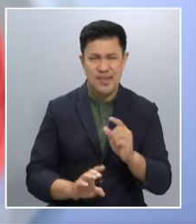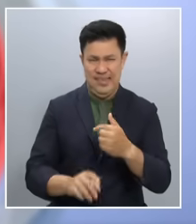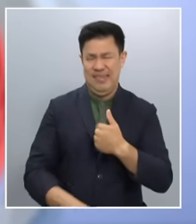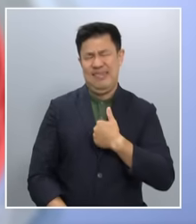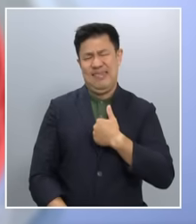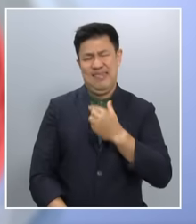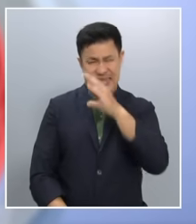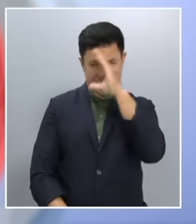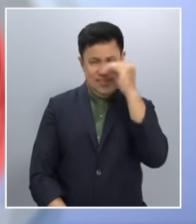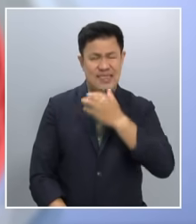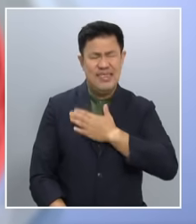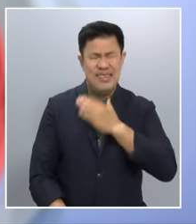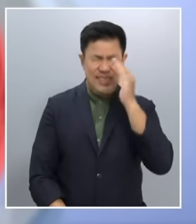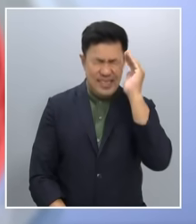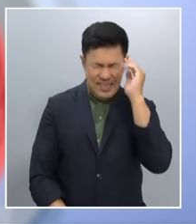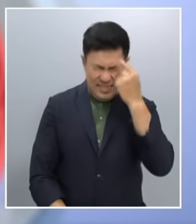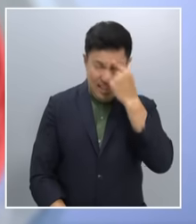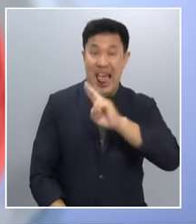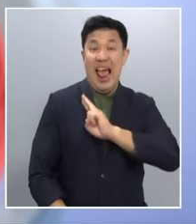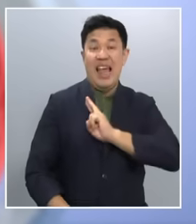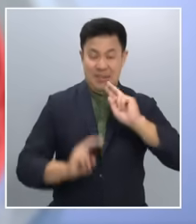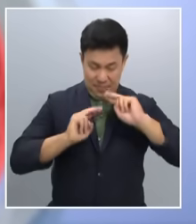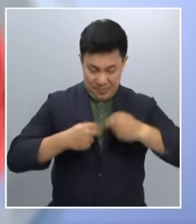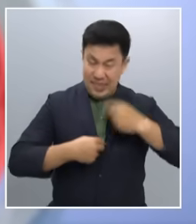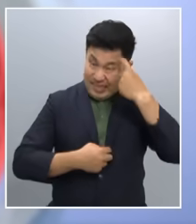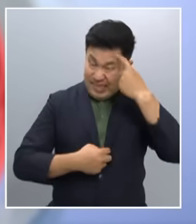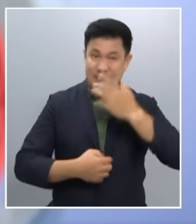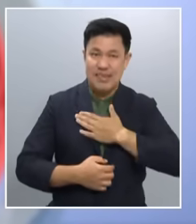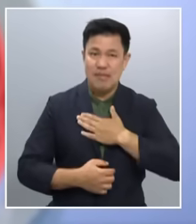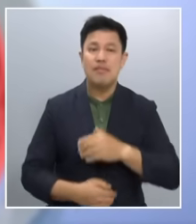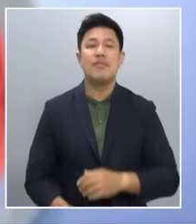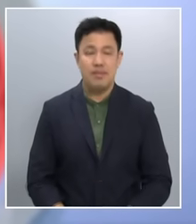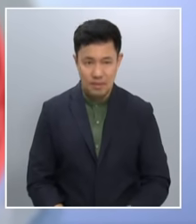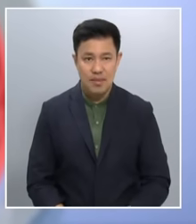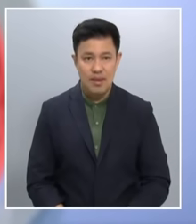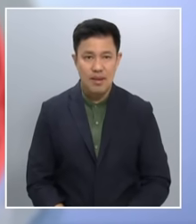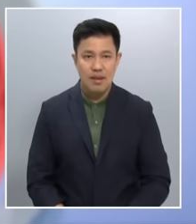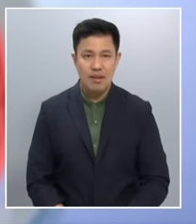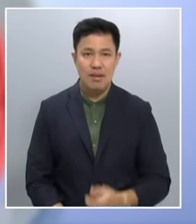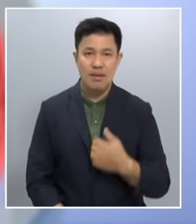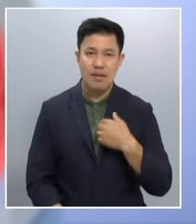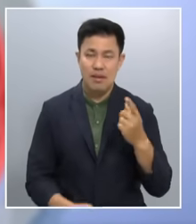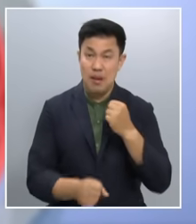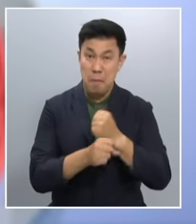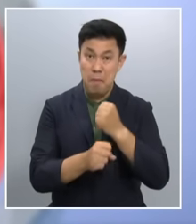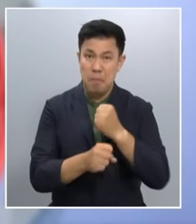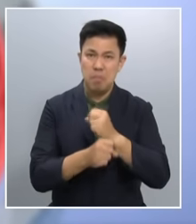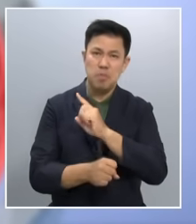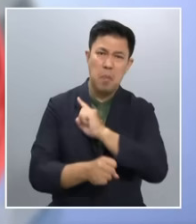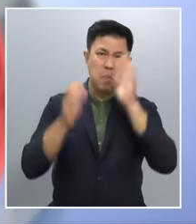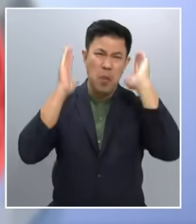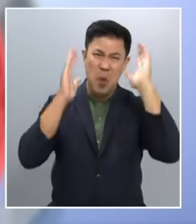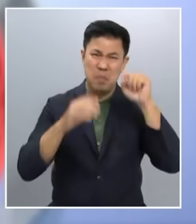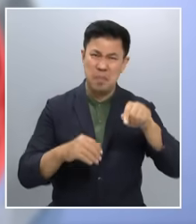ลือเกินอันนี้ผมอาจจะคิดไปเองนะแต่ผมเชื่อมั่นเหลือเกินว่าไอ้ที่บอกว่าเป็นงาน PR ไม่มีอยู่จ